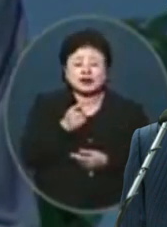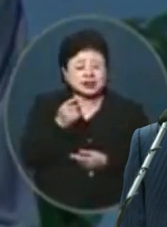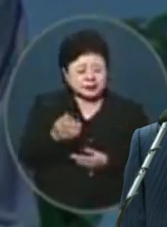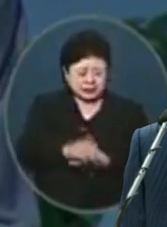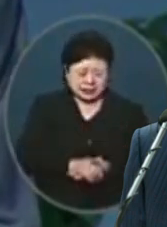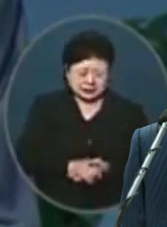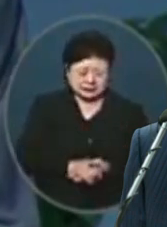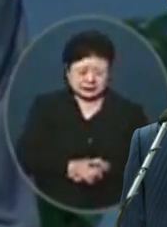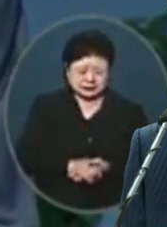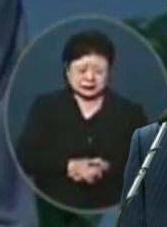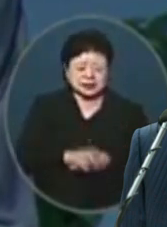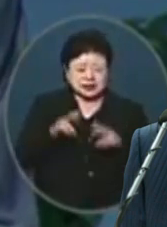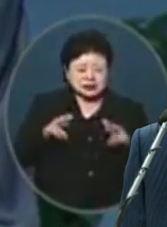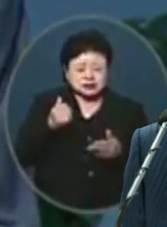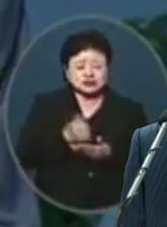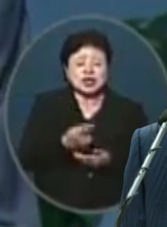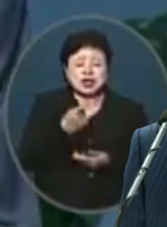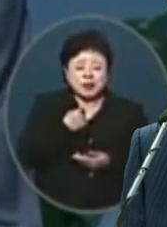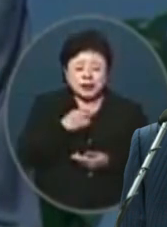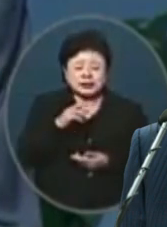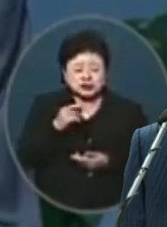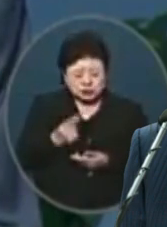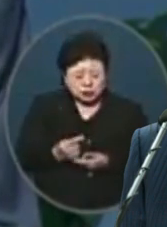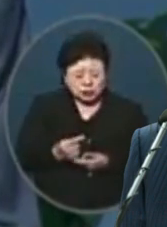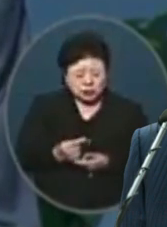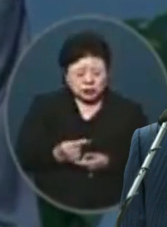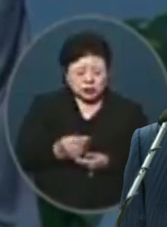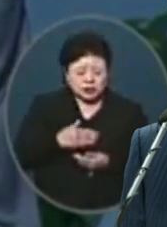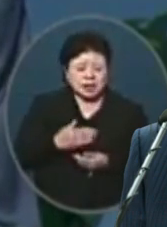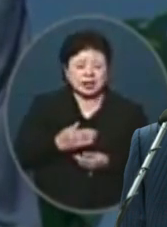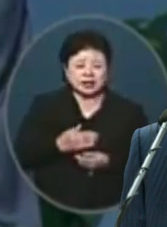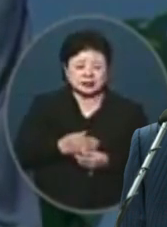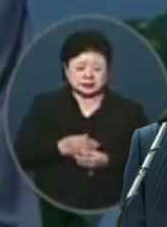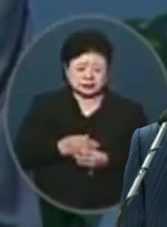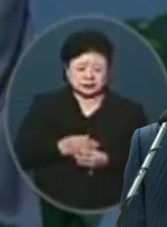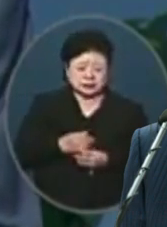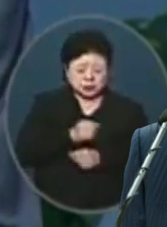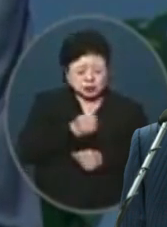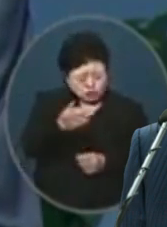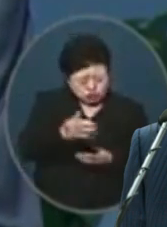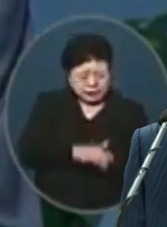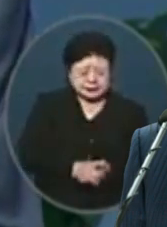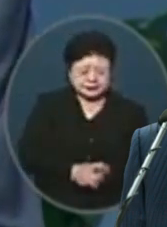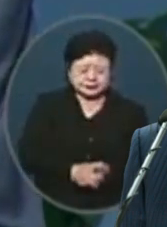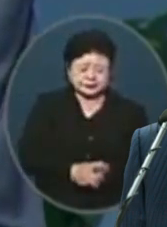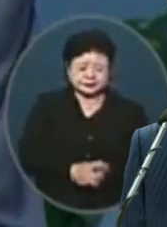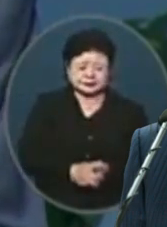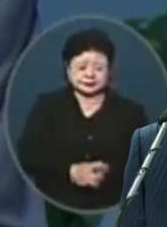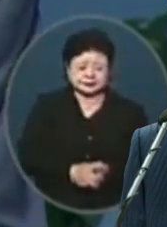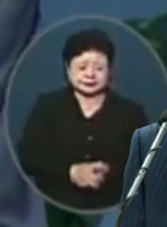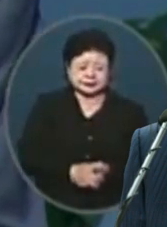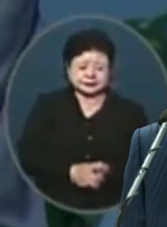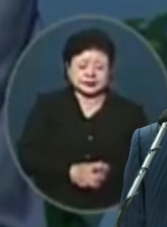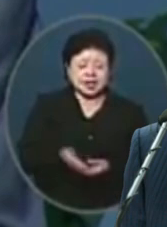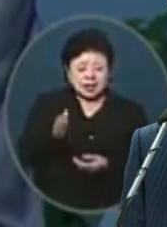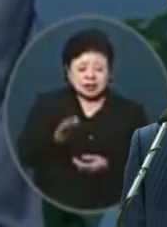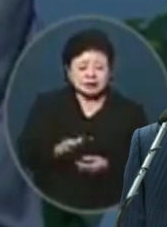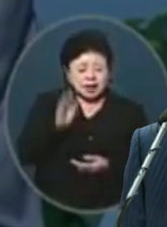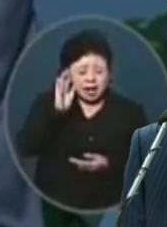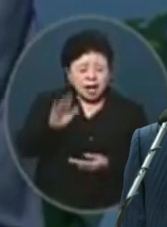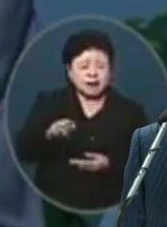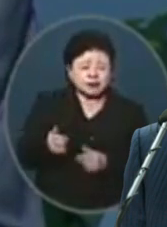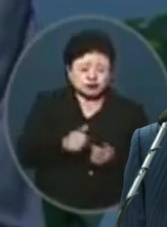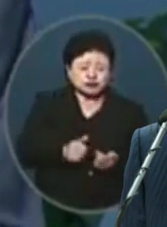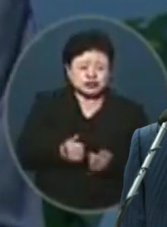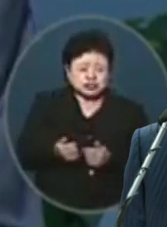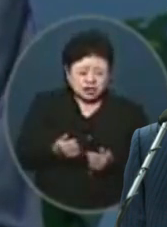됩니까? 지금 짓고 있는 죄도 네가 나를 믿고 나오므로 내가 용서했다. 그러면 내가 죽기